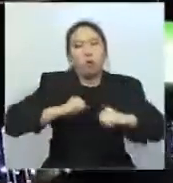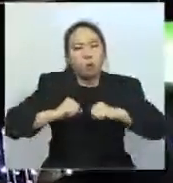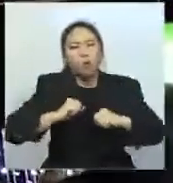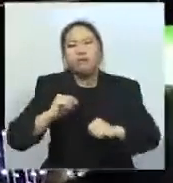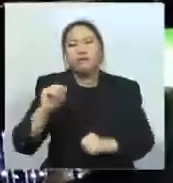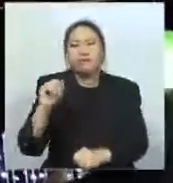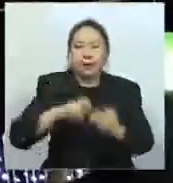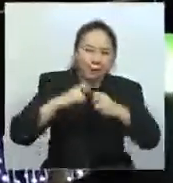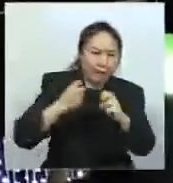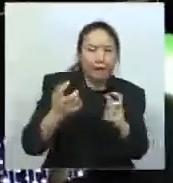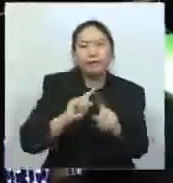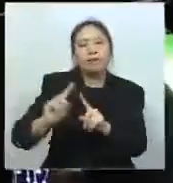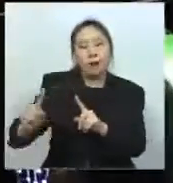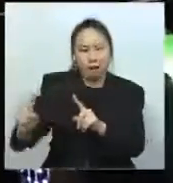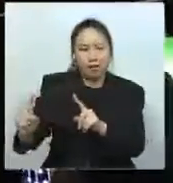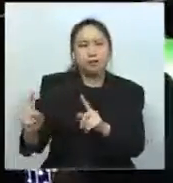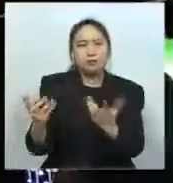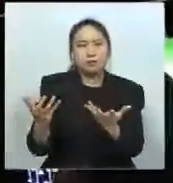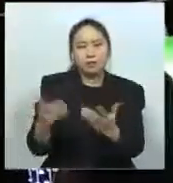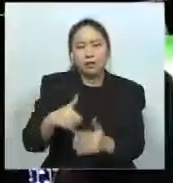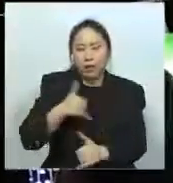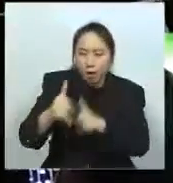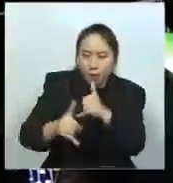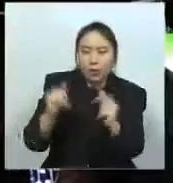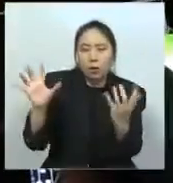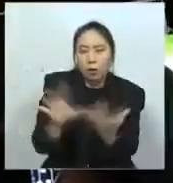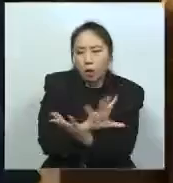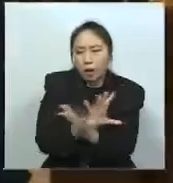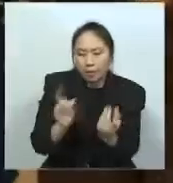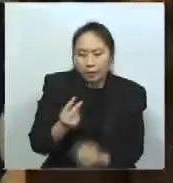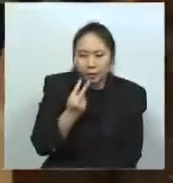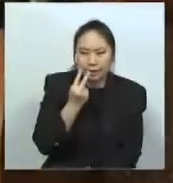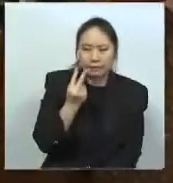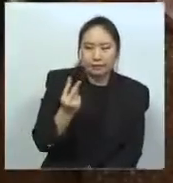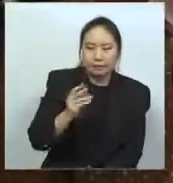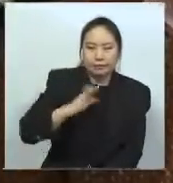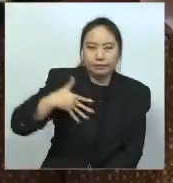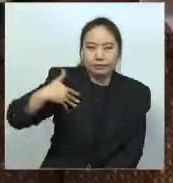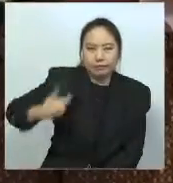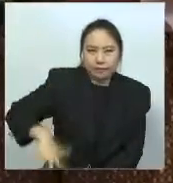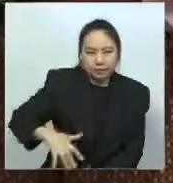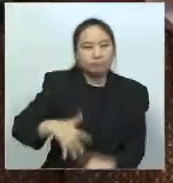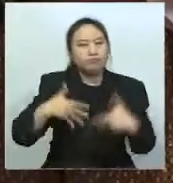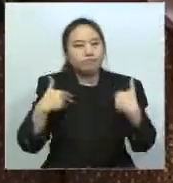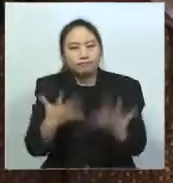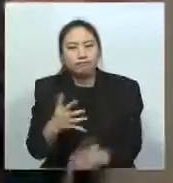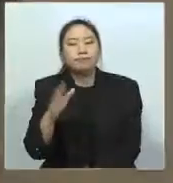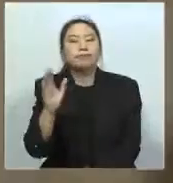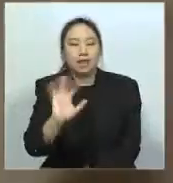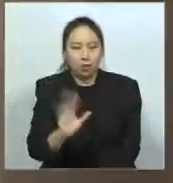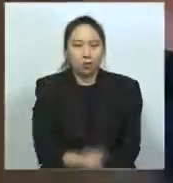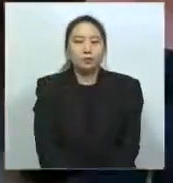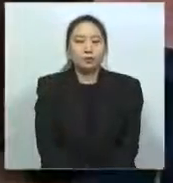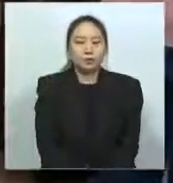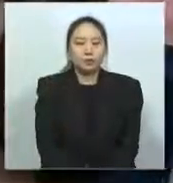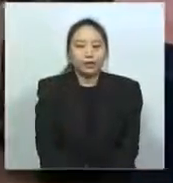ยรุ่นด้วยกันหรือปัญหาที่อาจจะทำให้ใครที่ไปสืบสานวัฒนธรรมแล้วกลายเป็นว่ามีเหตุการณ์ที่ทำให้เราไม่มีความสุข อันนี้น่ารัก